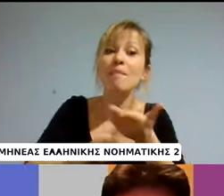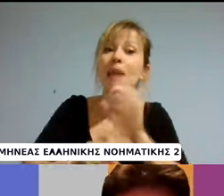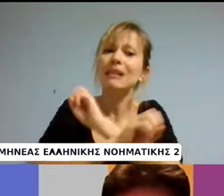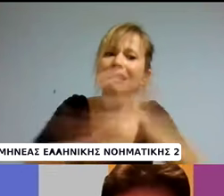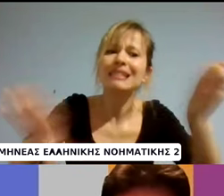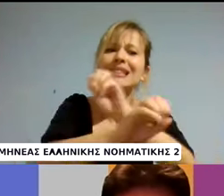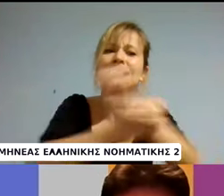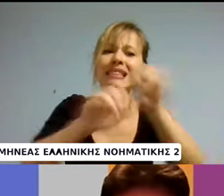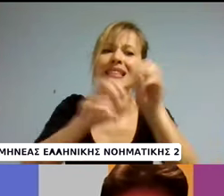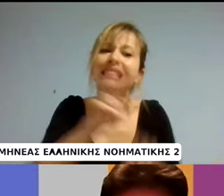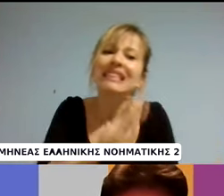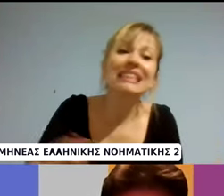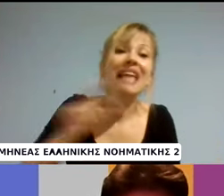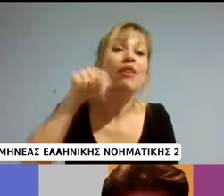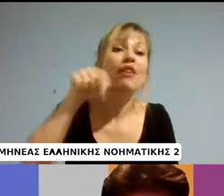εδώ σήμερα.